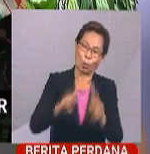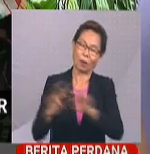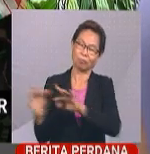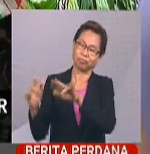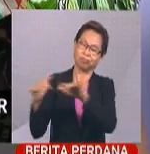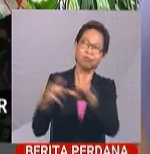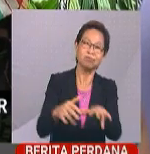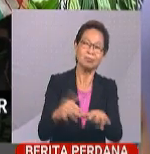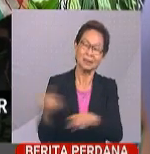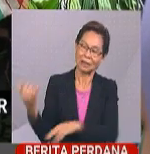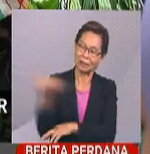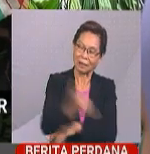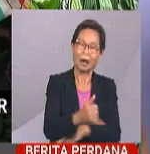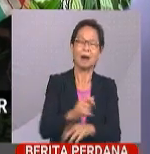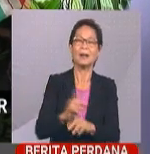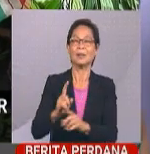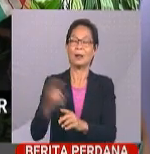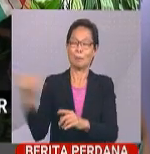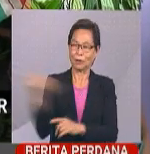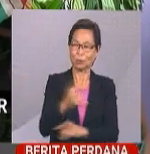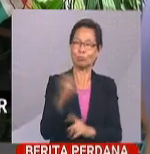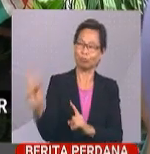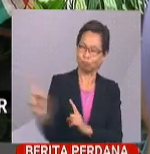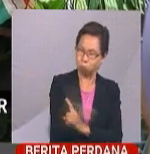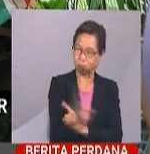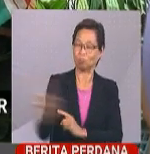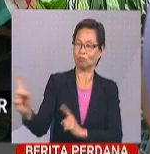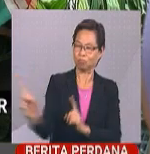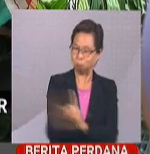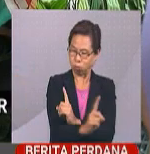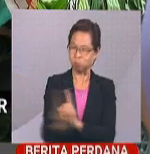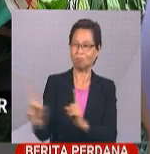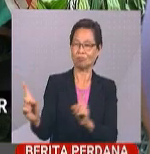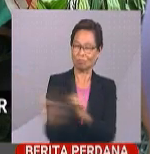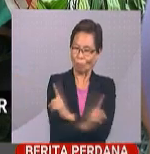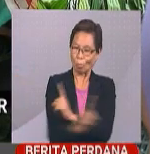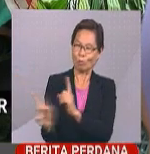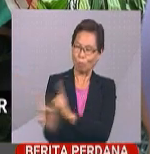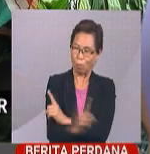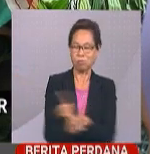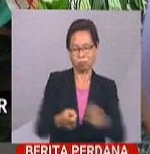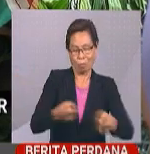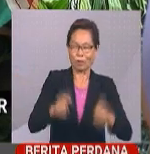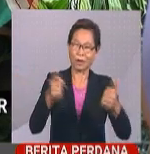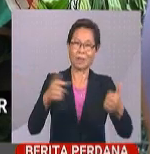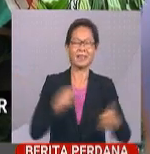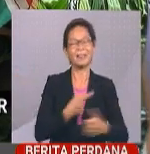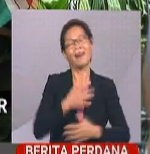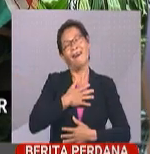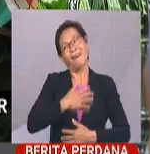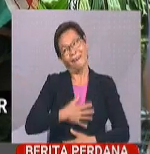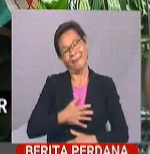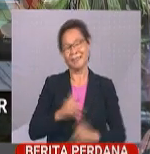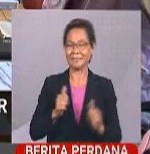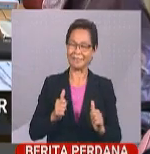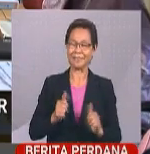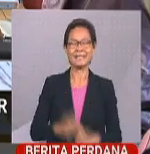dia masuk seorang-seorang kan agak macam terkawal lah. Kita orang pun dapat relax sikitlah.